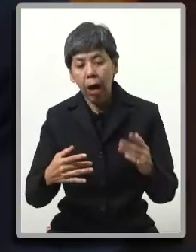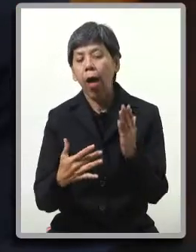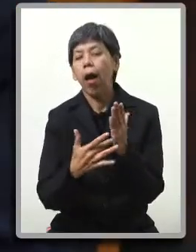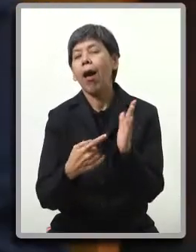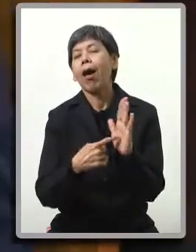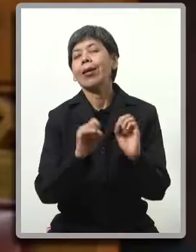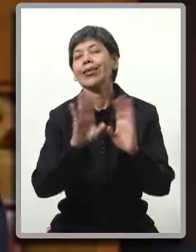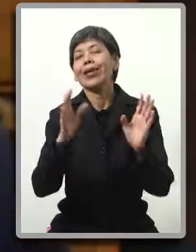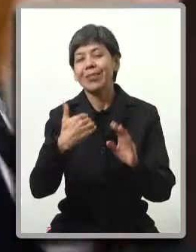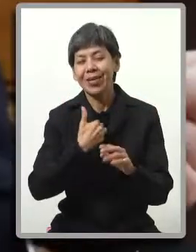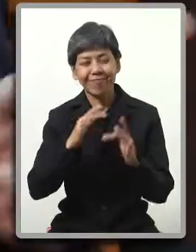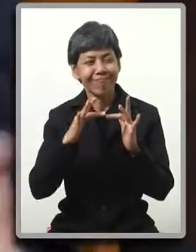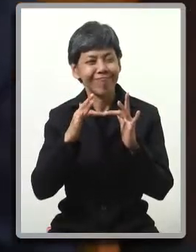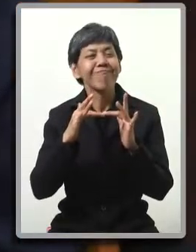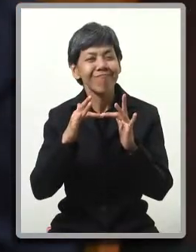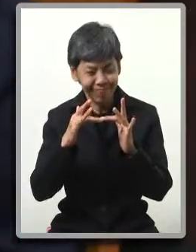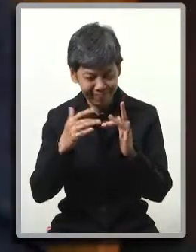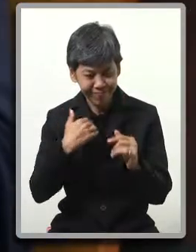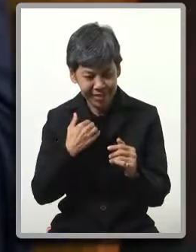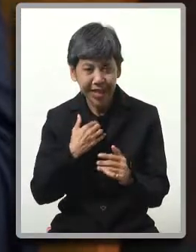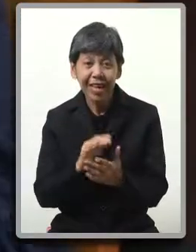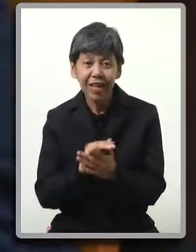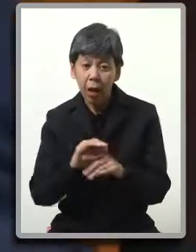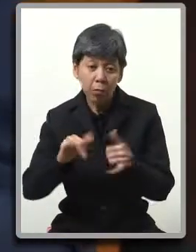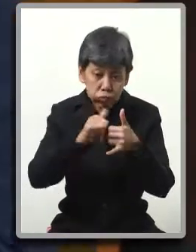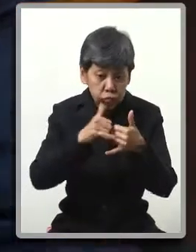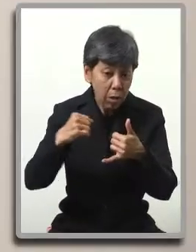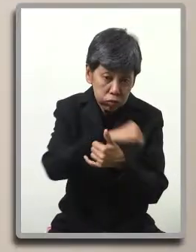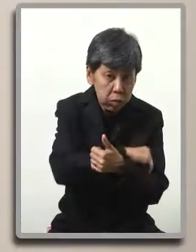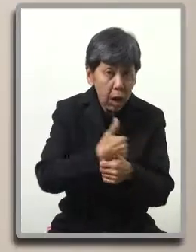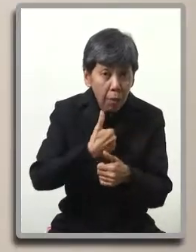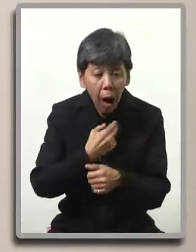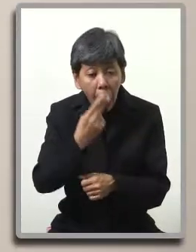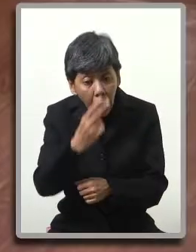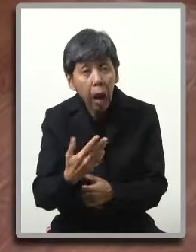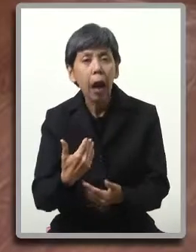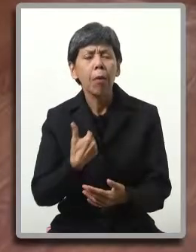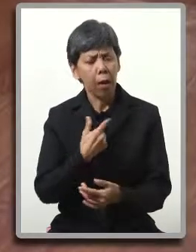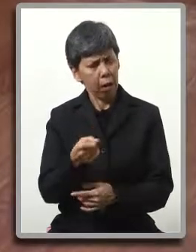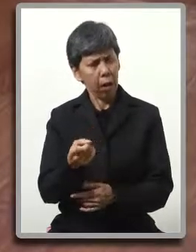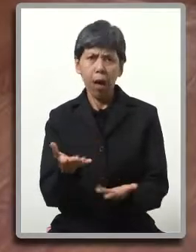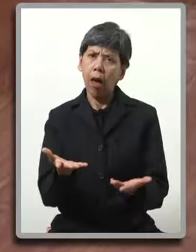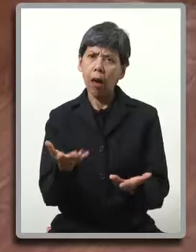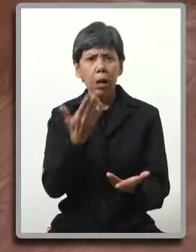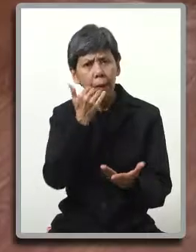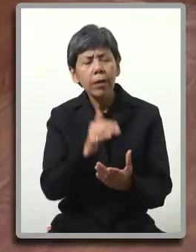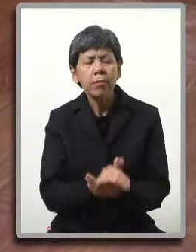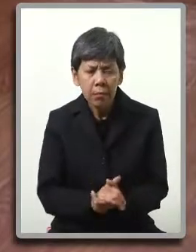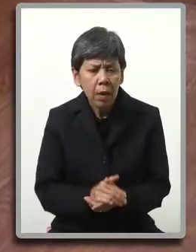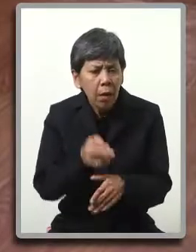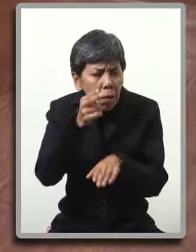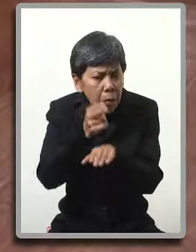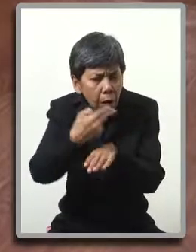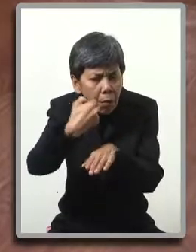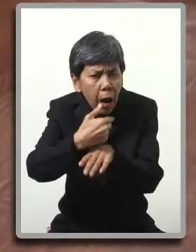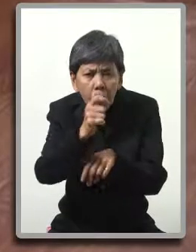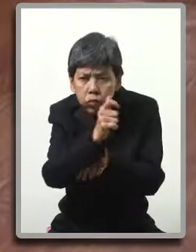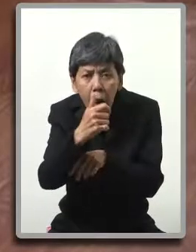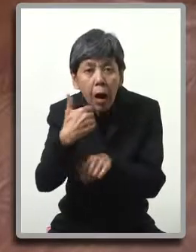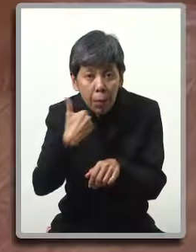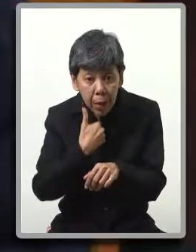ถียงกัน ปฏิเสธไม่ได้ ท่านเห็นไหมฮะทุกวันนี้โซเชียลนะแม้กระทั่งผู้โดยสารต่อยภรรยาตัวเองเราก็เห็นเฮ้ยนี่มันบ้าป่ะมันทำอย่างนี้ได้ป่ะก